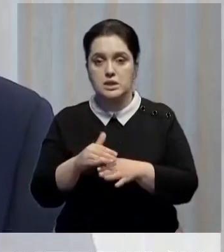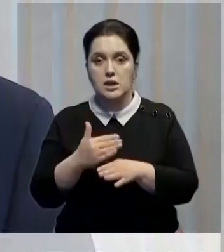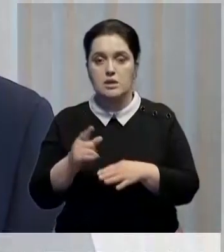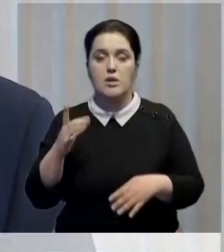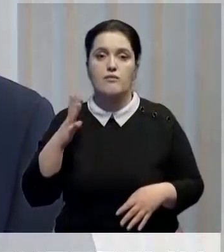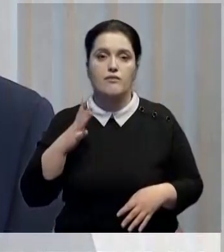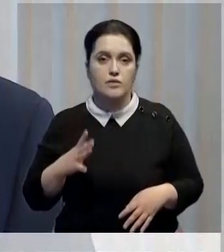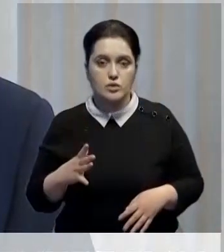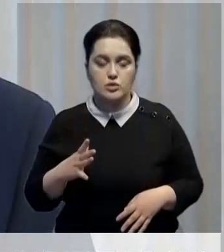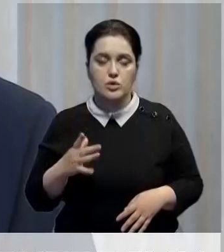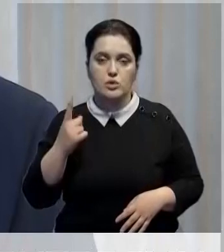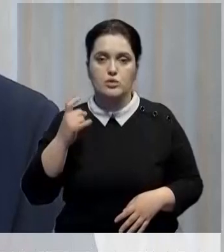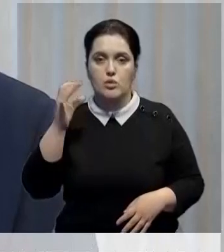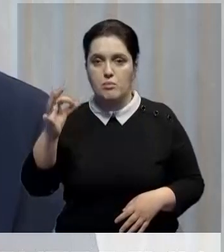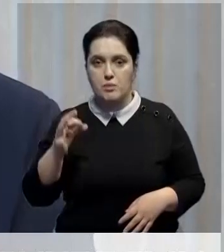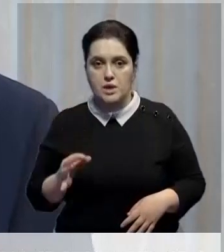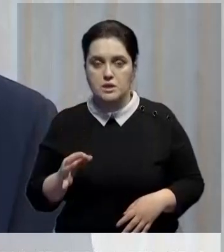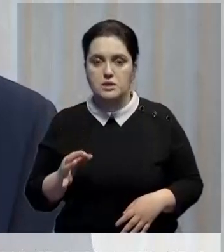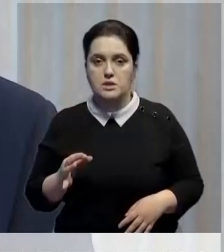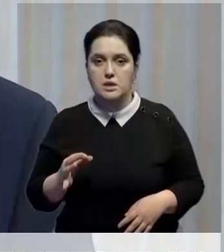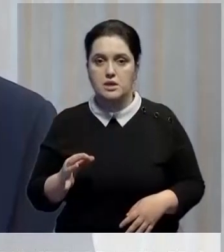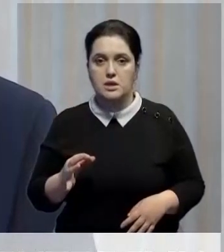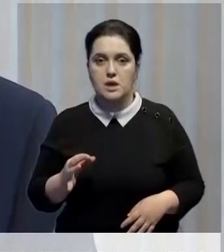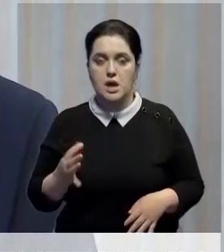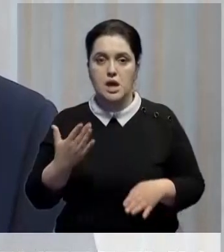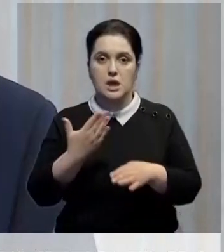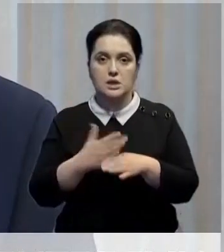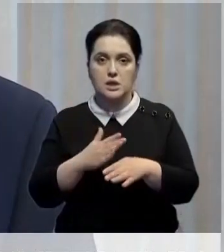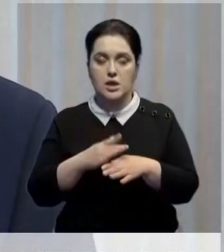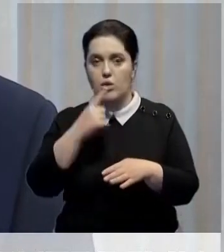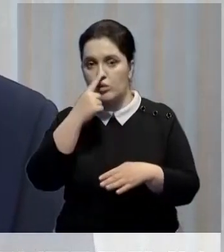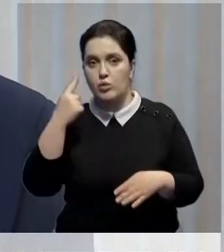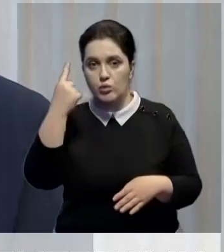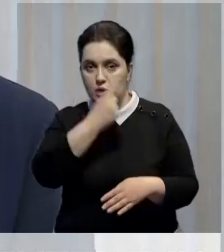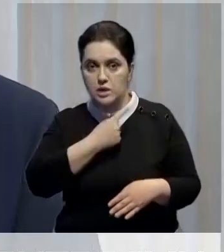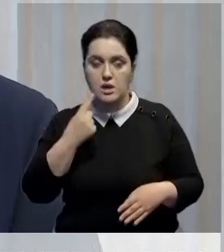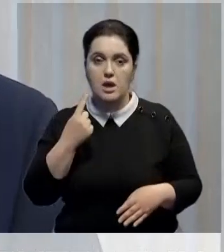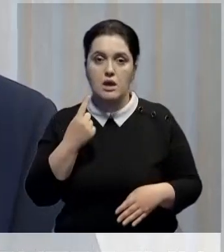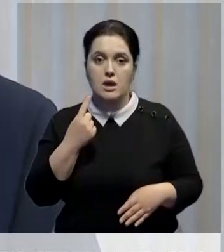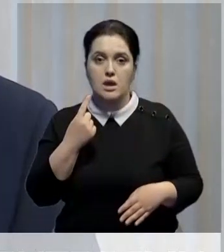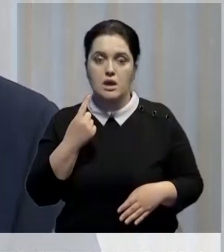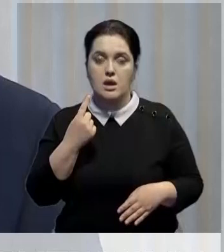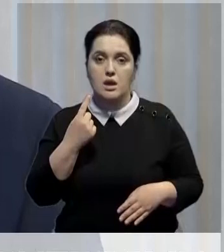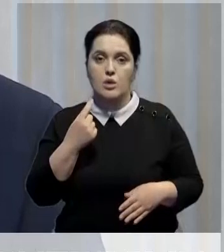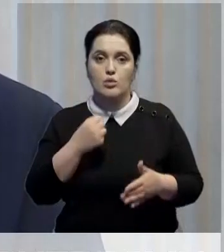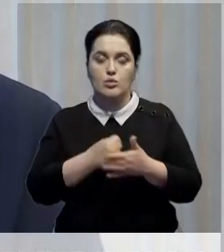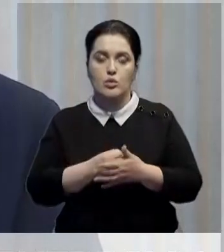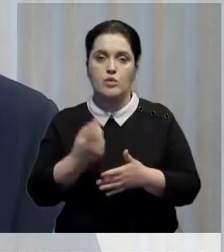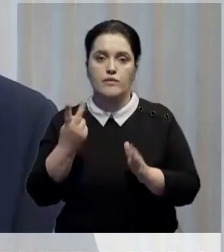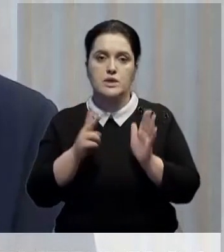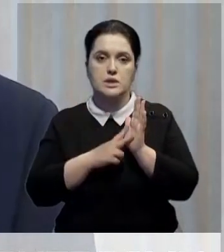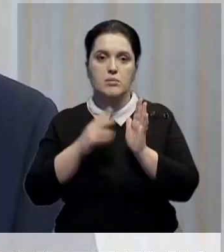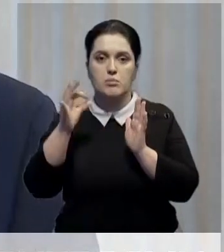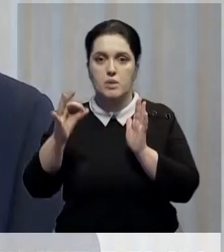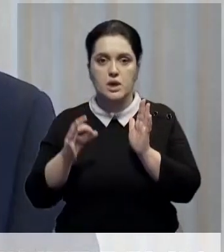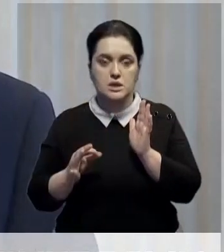вынуждены оплачивать 100% кредитной ставки годовой. То есть в некоторых случаях это доходит до